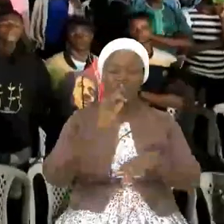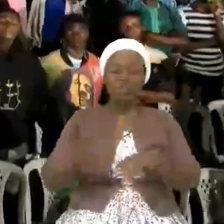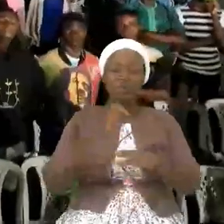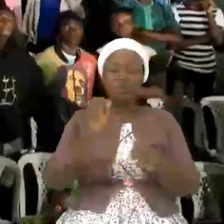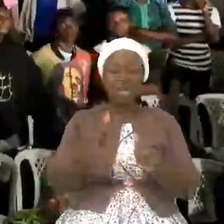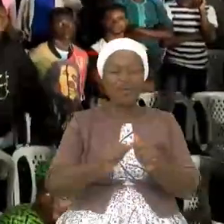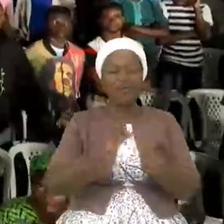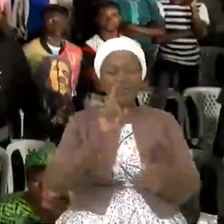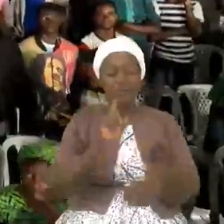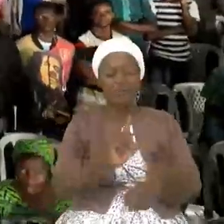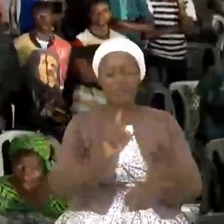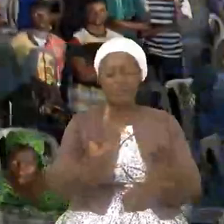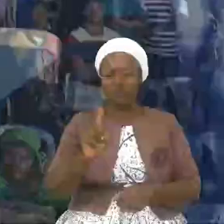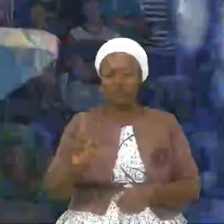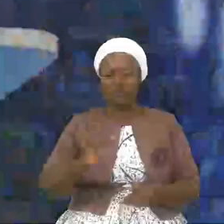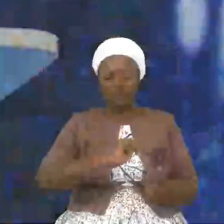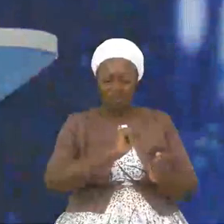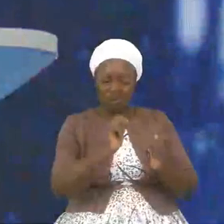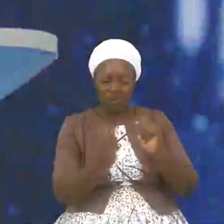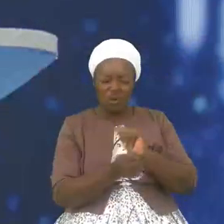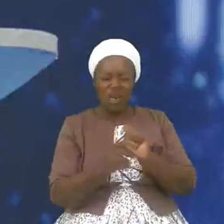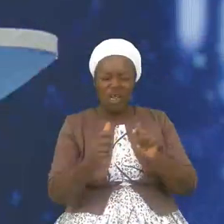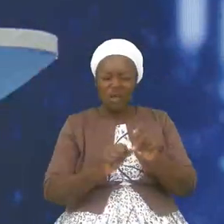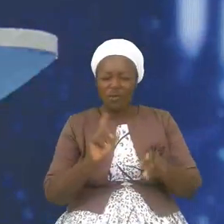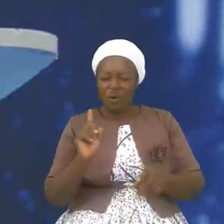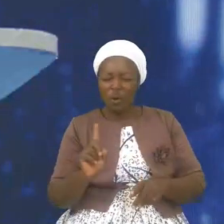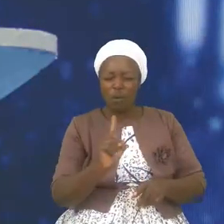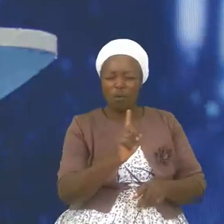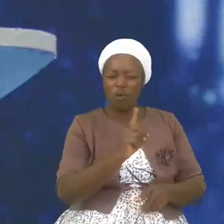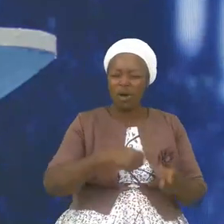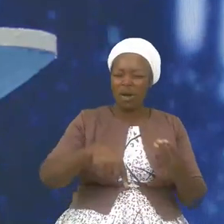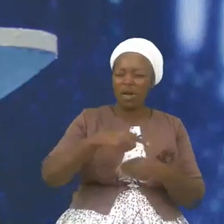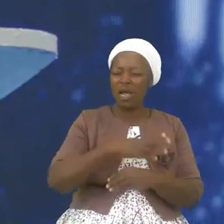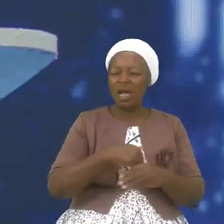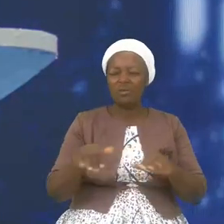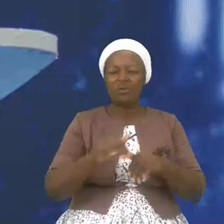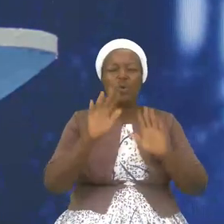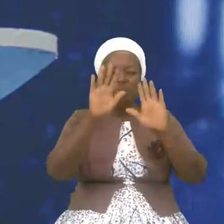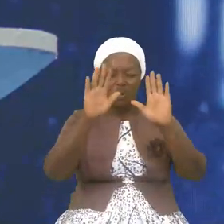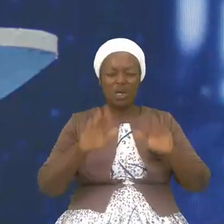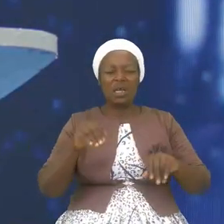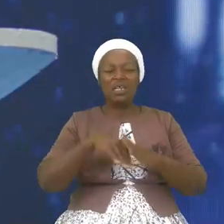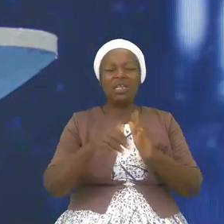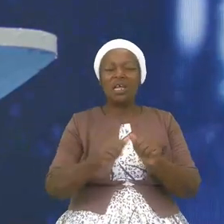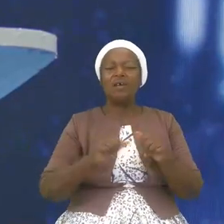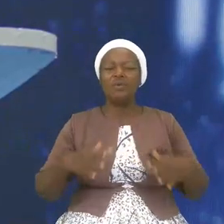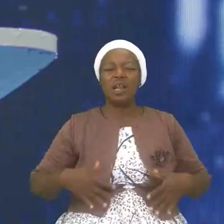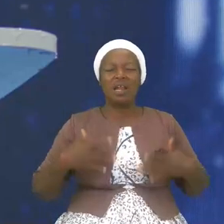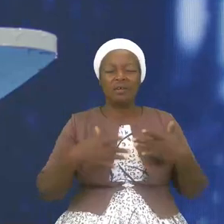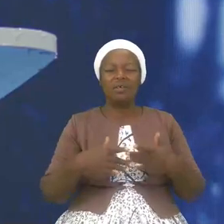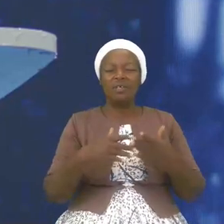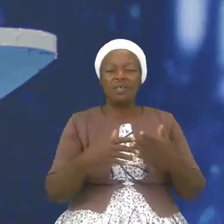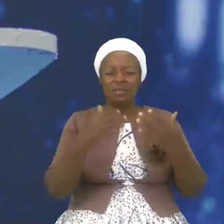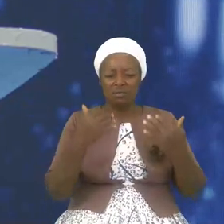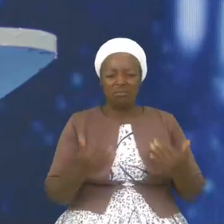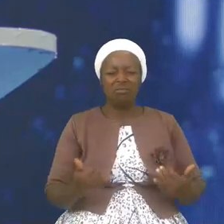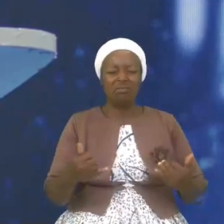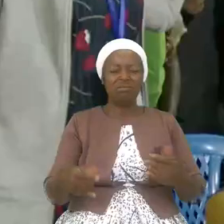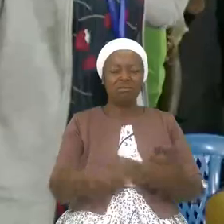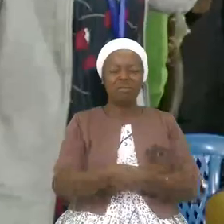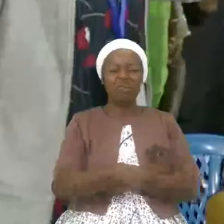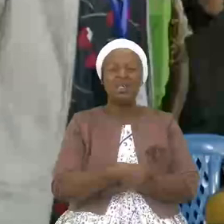Touche chacun, transforme chacun et fais des prodiges dans chaque vie, même ce